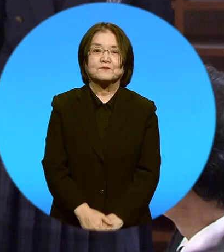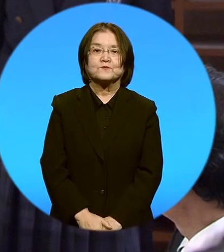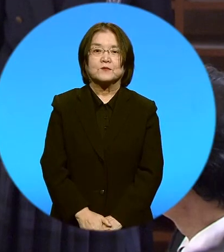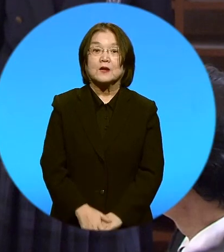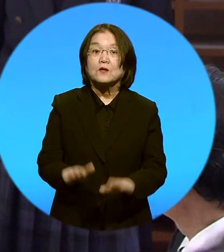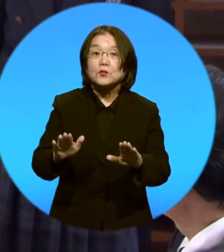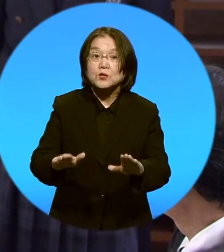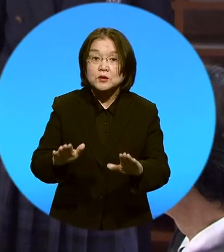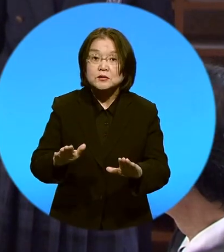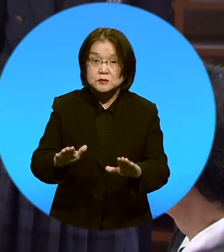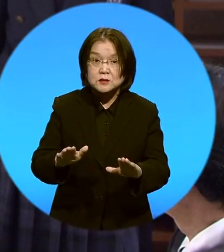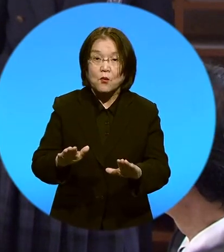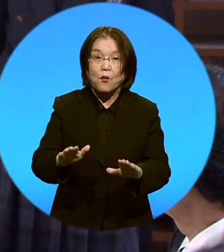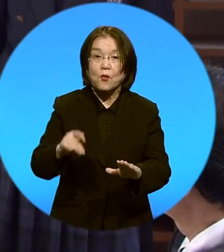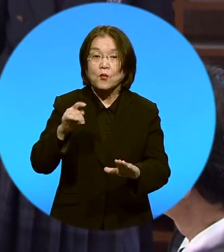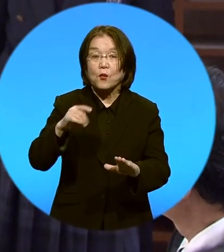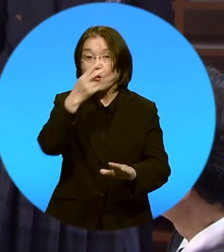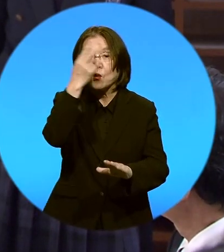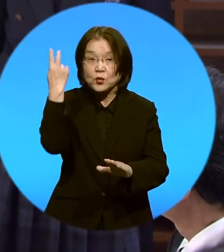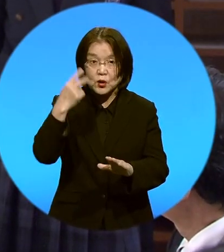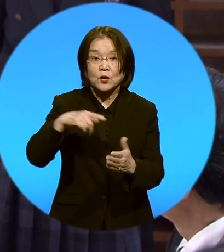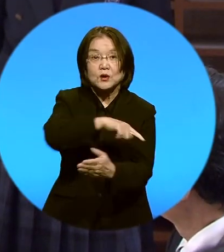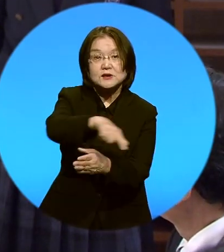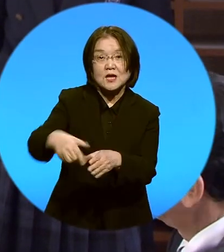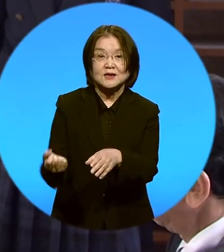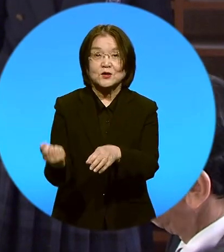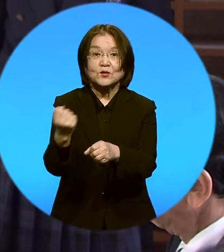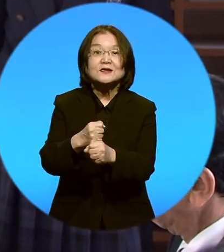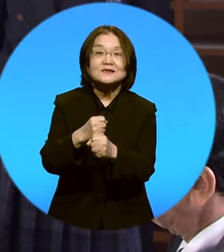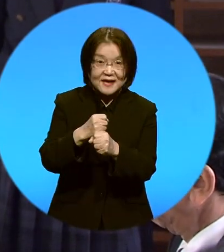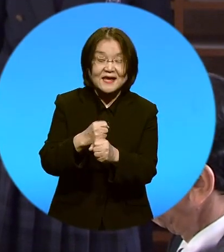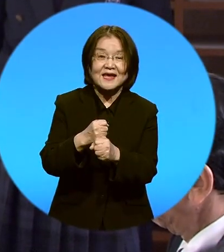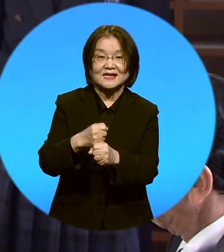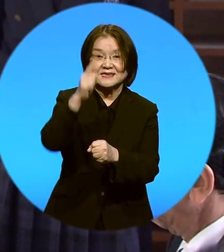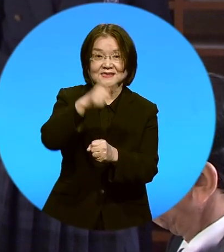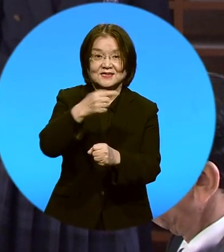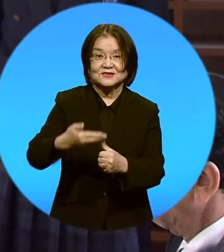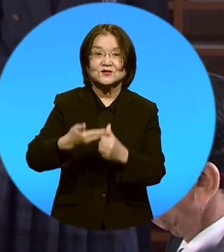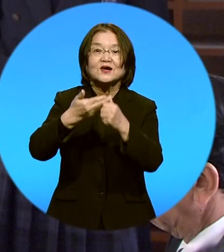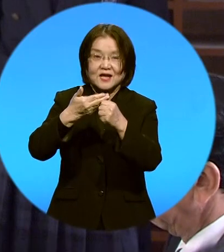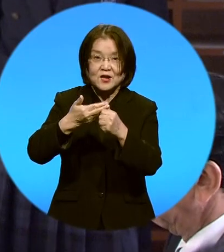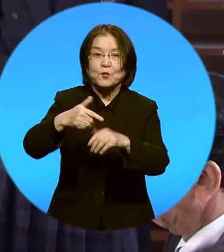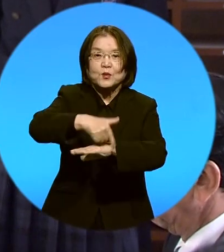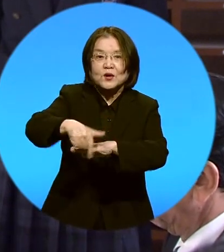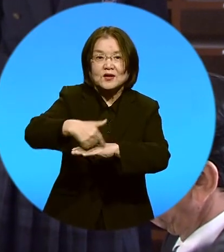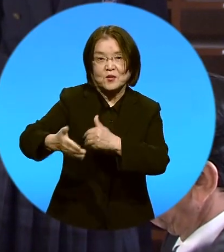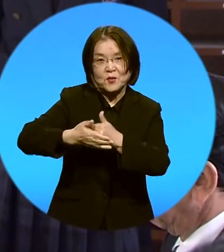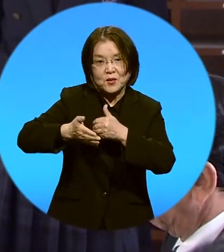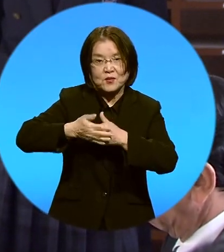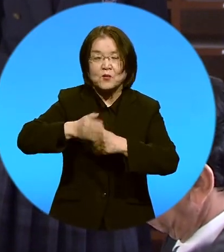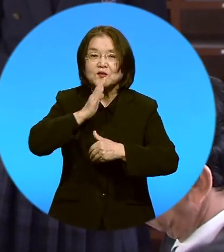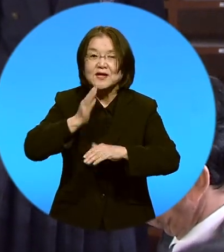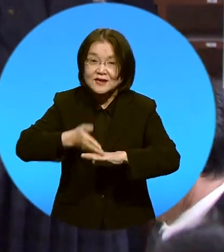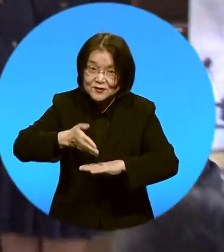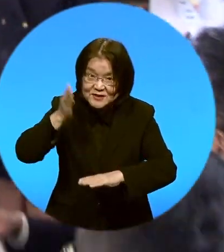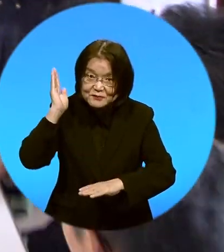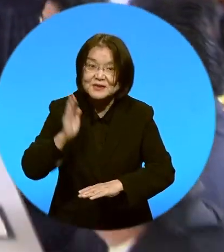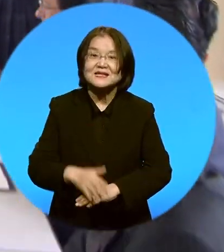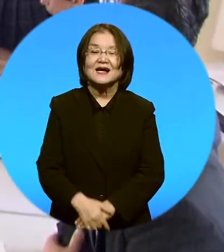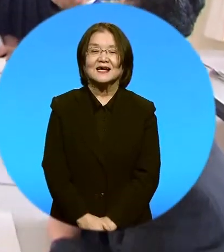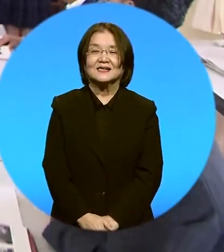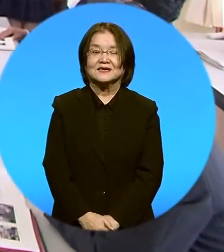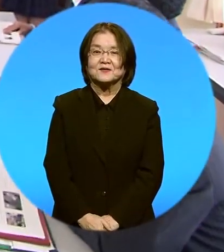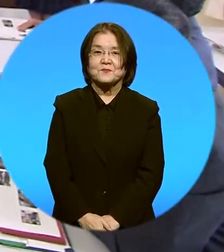今年度は小庭高校の地域創生人材育成プロジェクトにご協力くださり本当にありがとうございました。